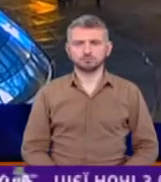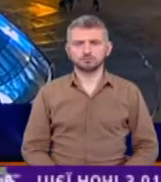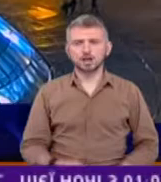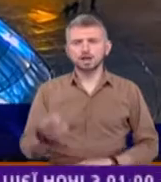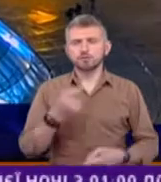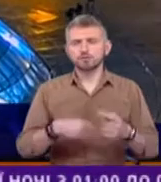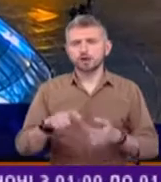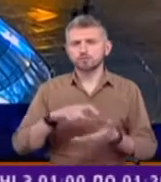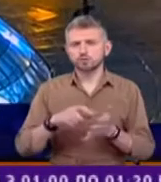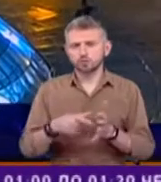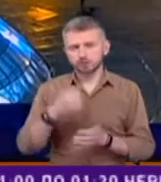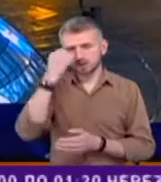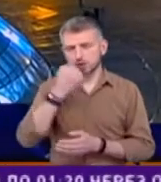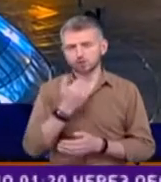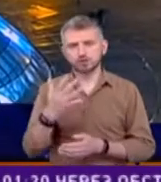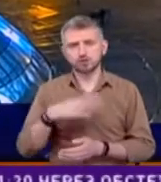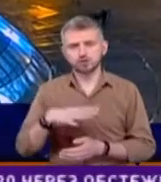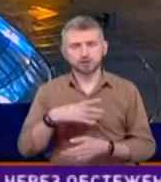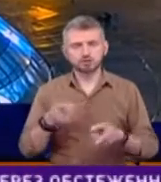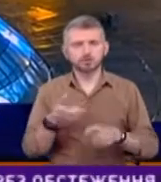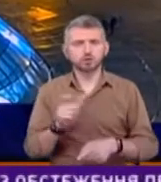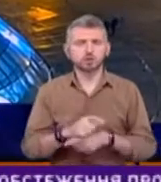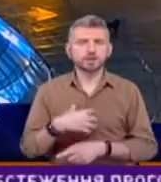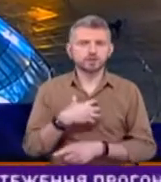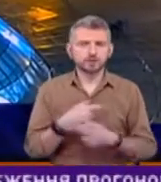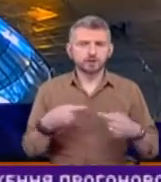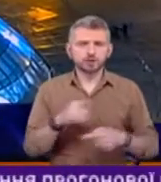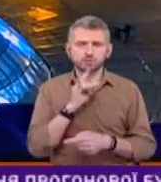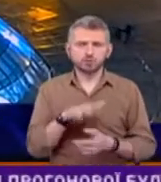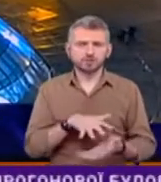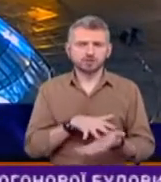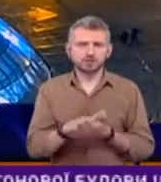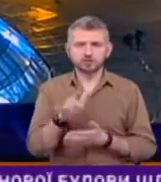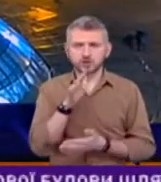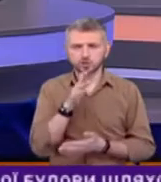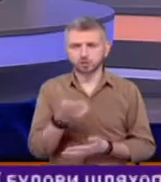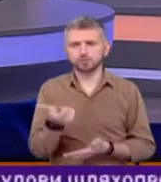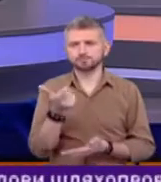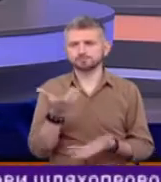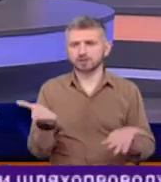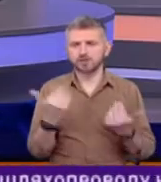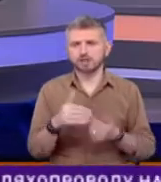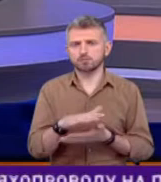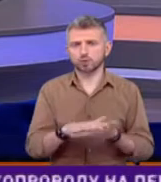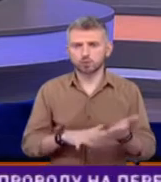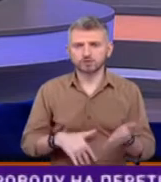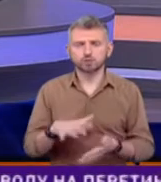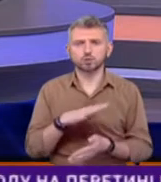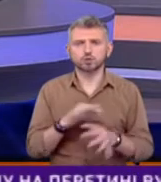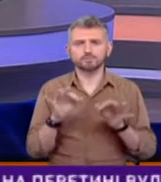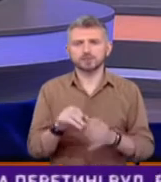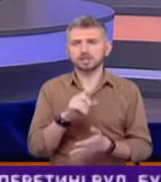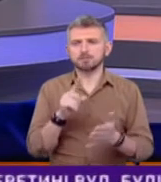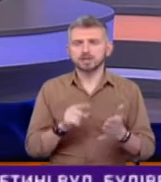Повертаємося в студію. Я дякую, що ви дочекалися. Справді, дуже важливі речі. Не буду витрачати часу, пане Анатолію, пане Андрію. Давайте продовжувати. Було слушне